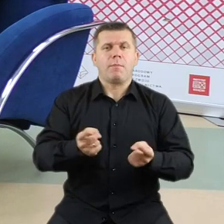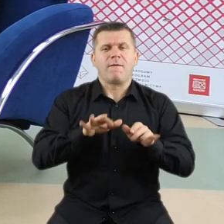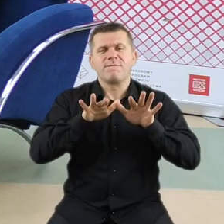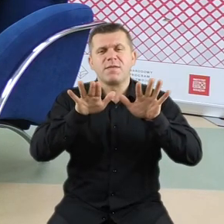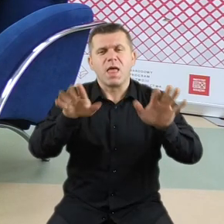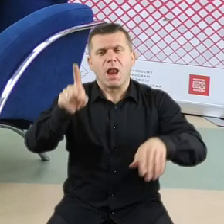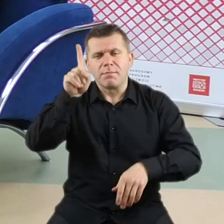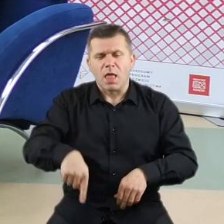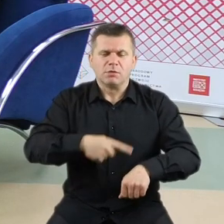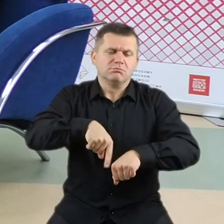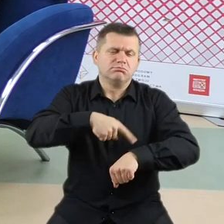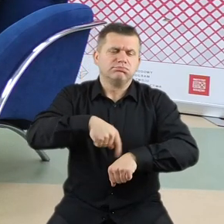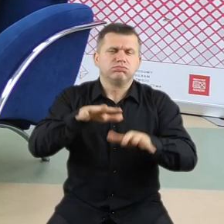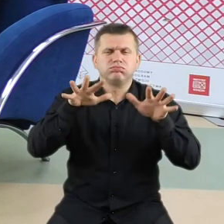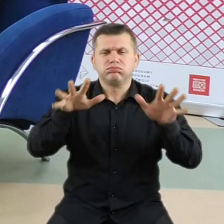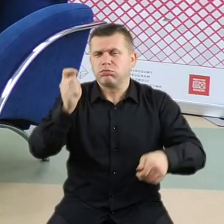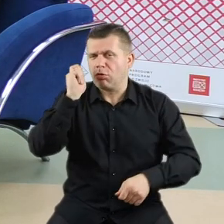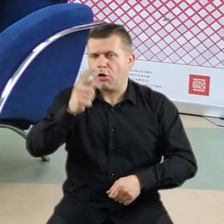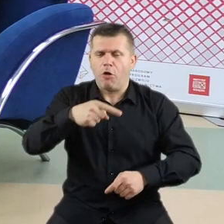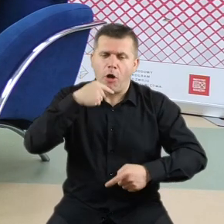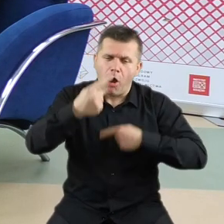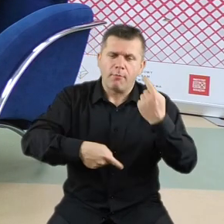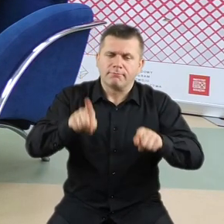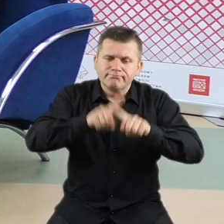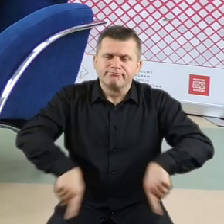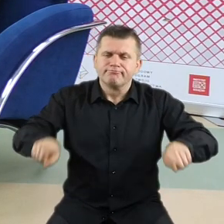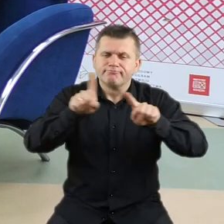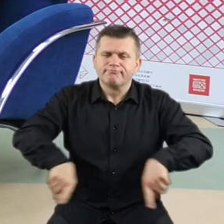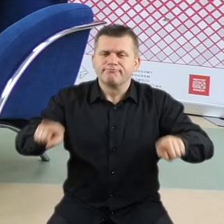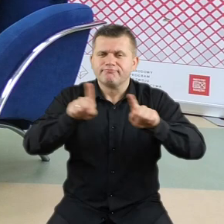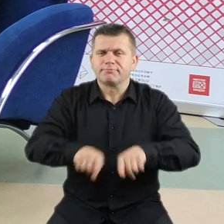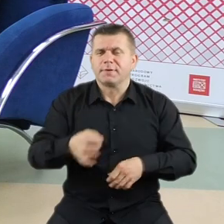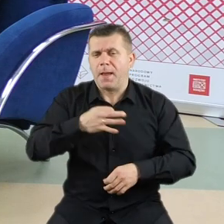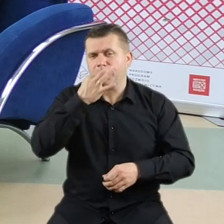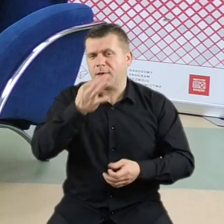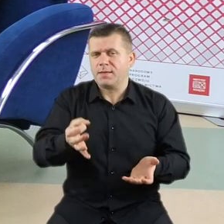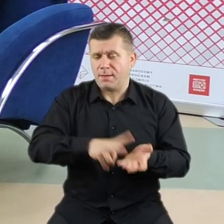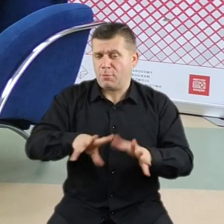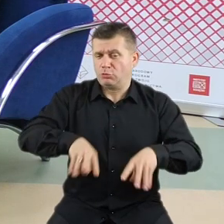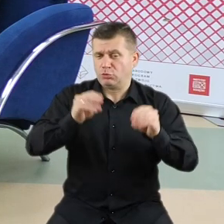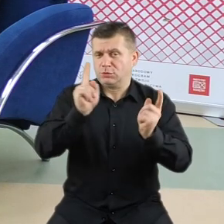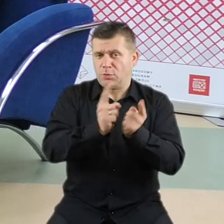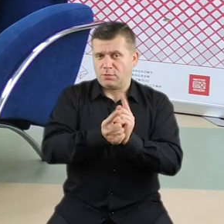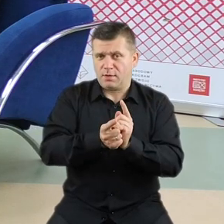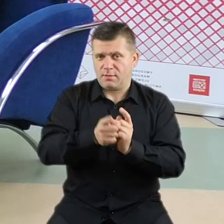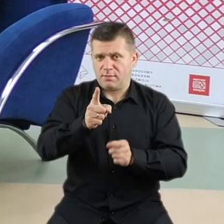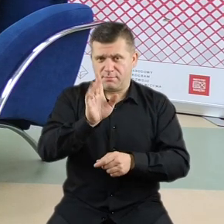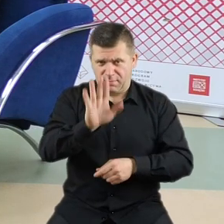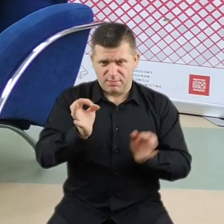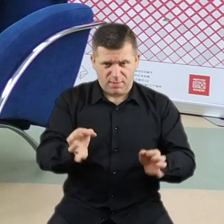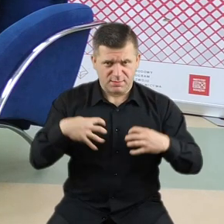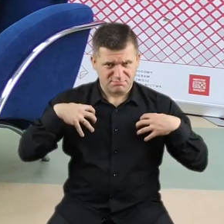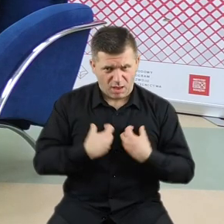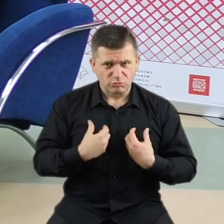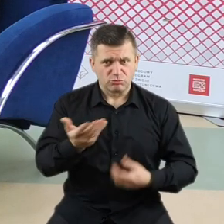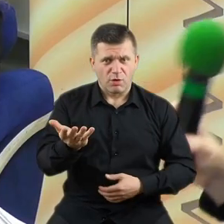i przez wiele, wiele miesięcy, godzinami opowiadasz o tym samym. Może pytam się o to przewrotnie na samym początku spotkania, ale czy nie jesteś w pewnym